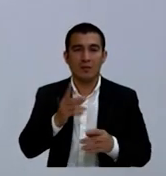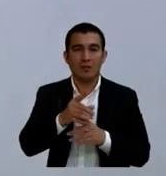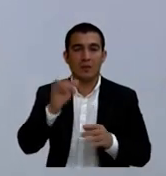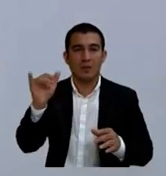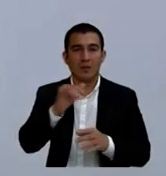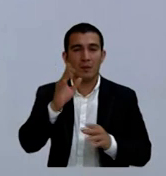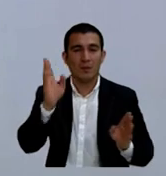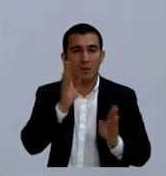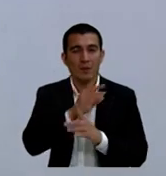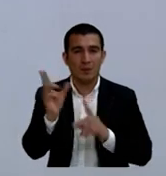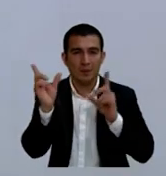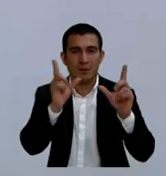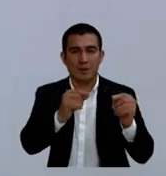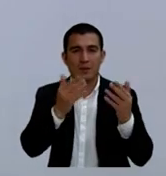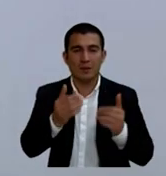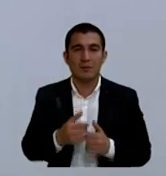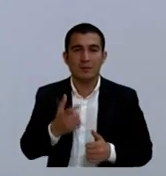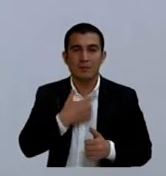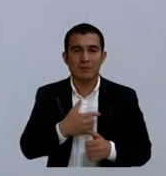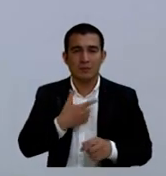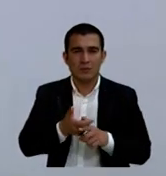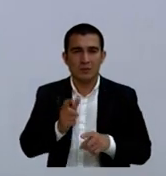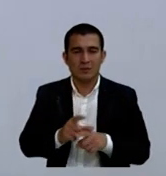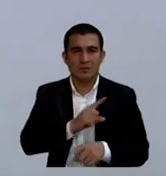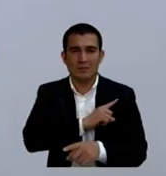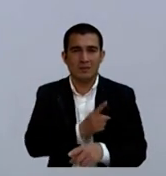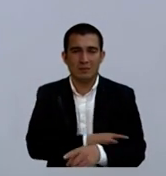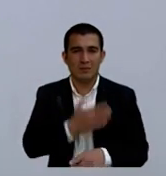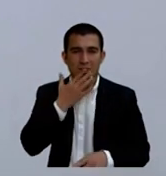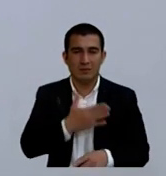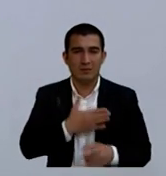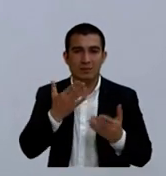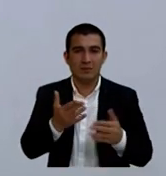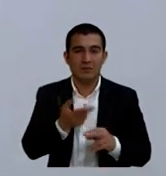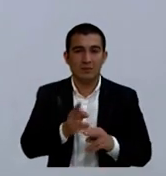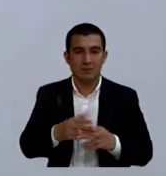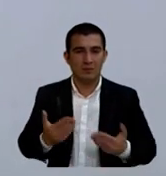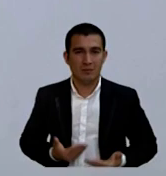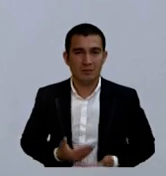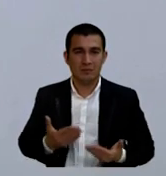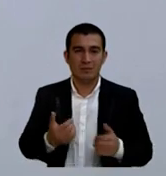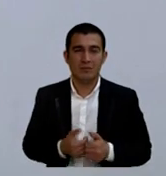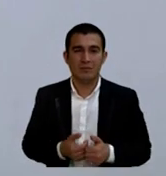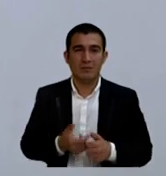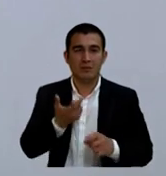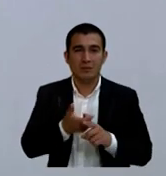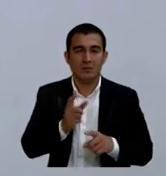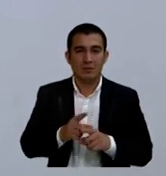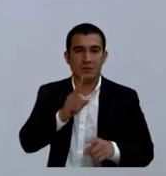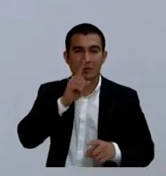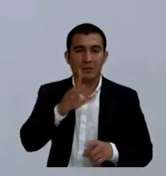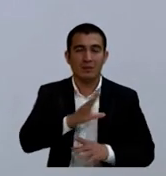uchkin, tavakkal, qattiqroq sev. Seni shul hayot yomon ko'rib qolmasdan